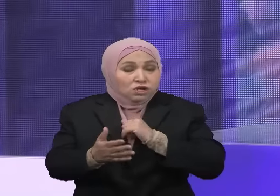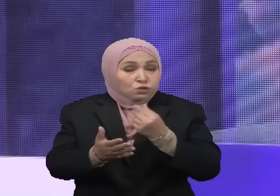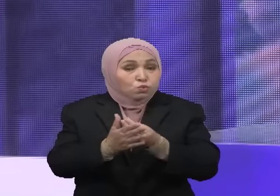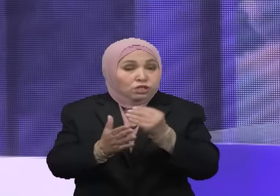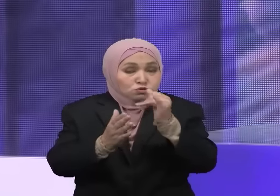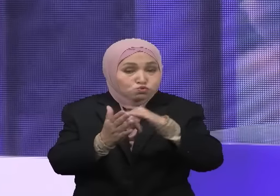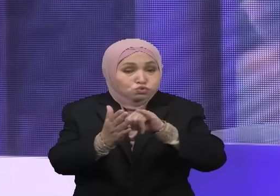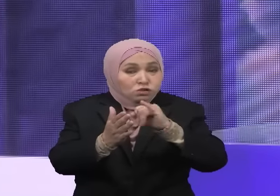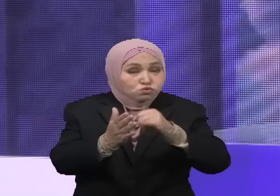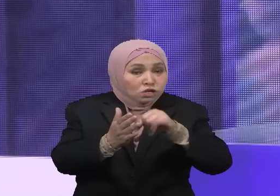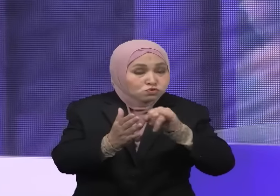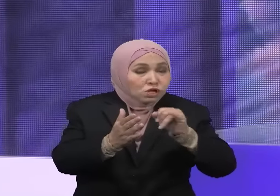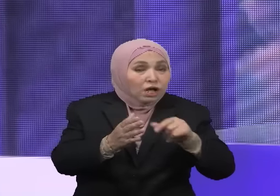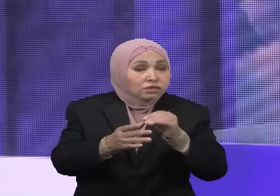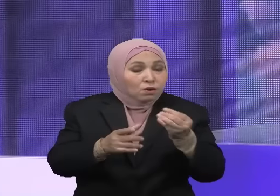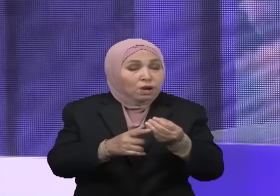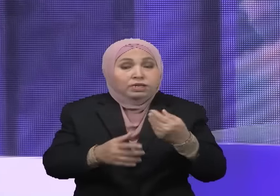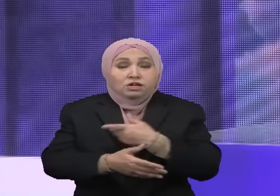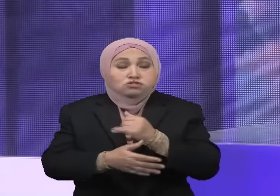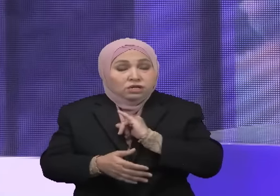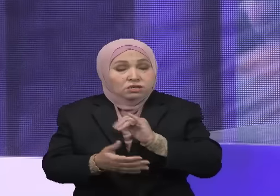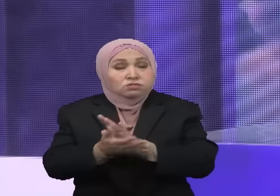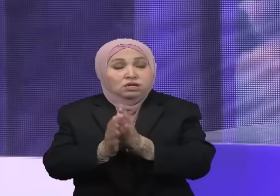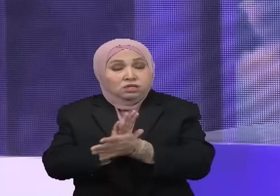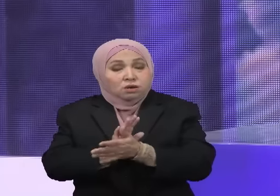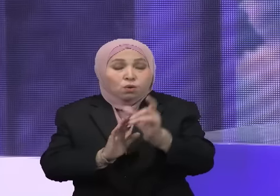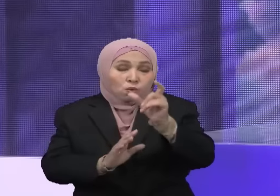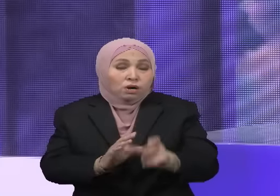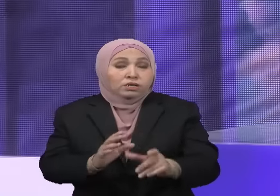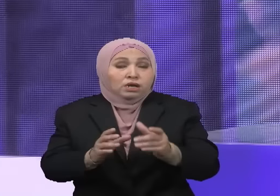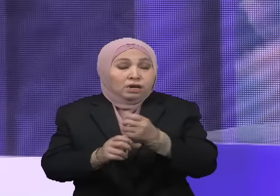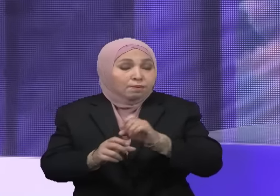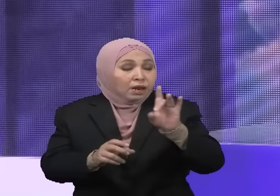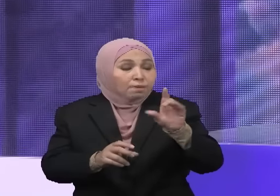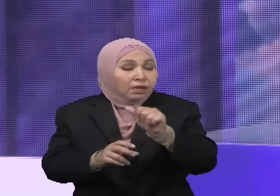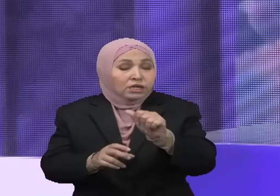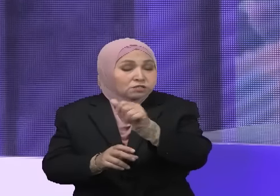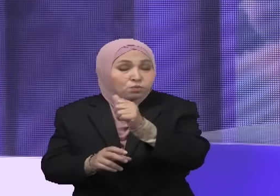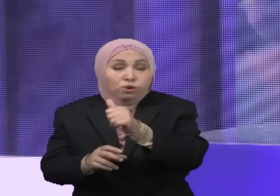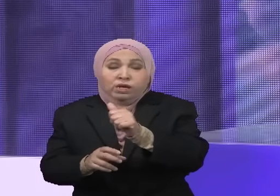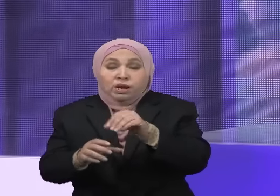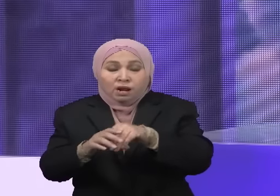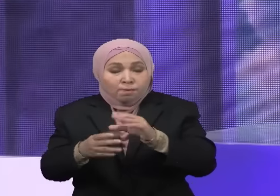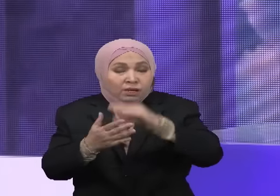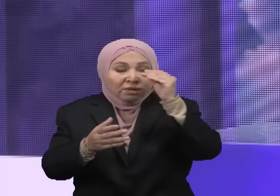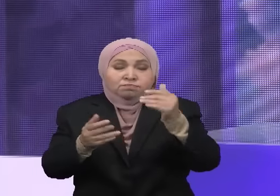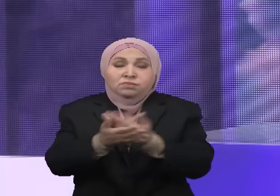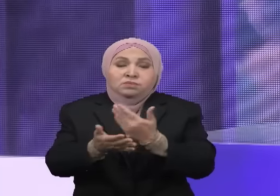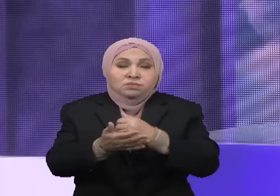berjuta-juta, ya, ataupun anak saya ini dia jadi orang dapat 8A 10A dalam pelajaran, baru saya